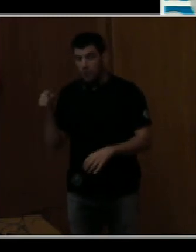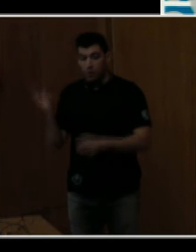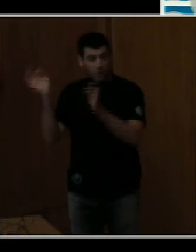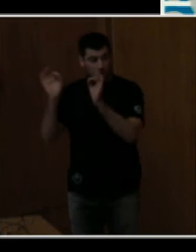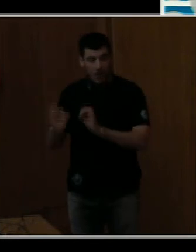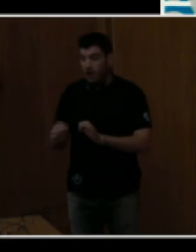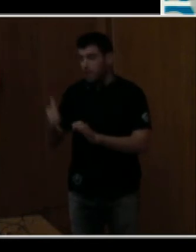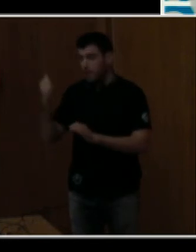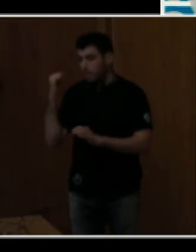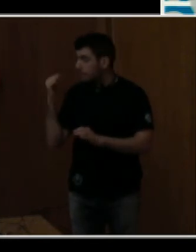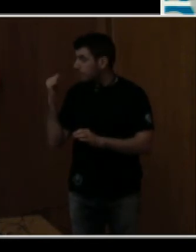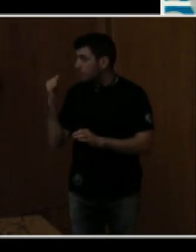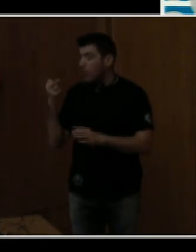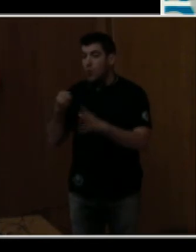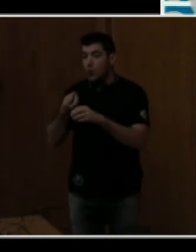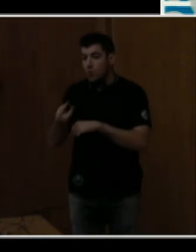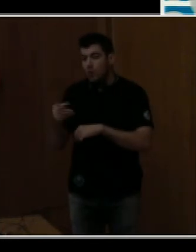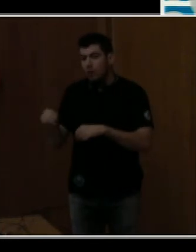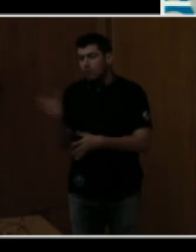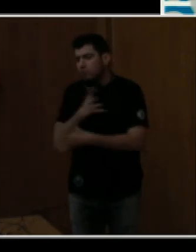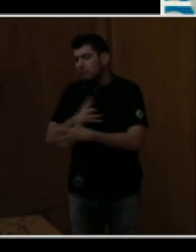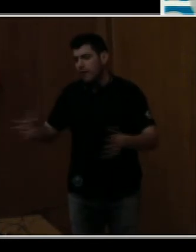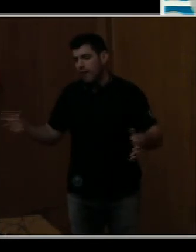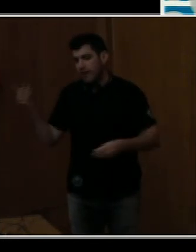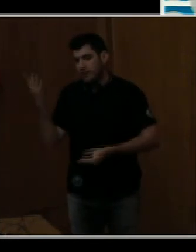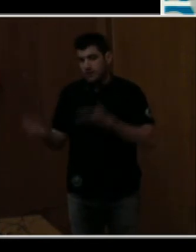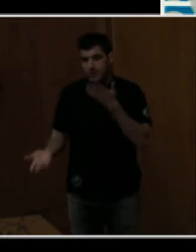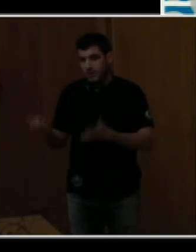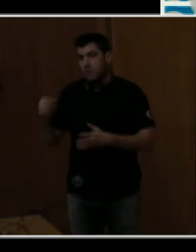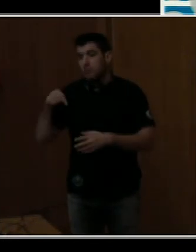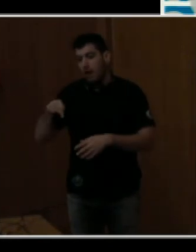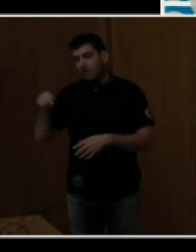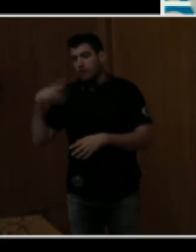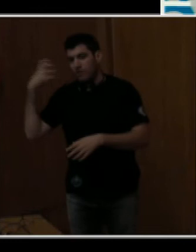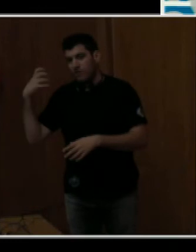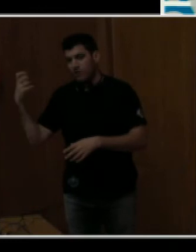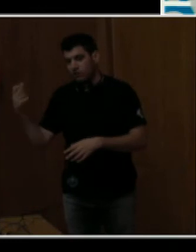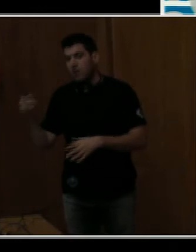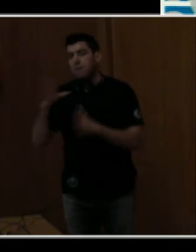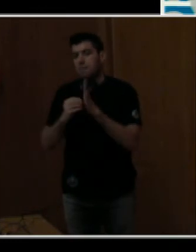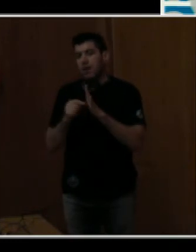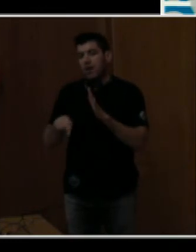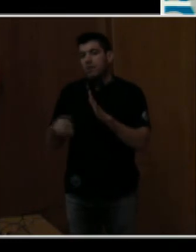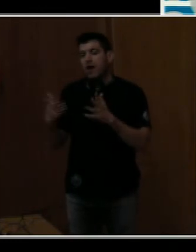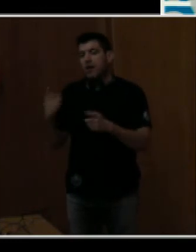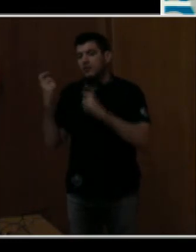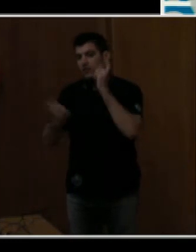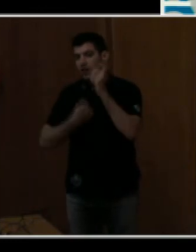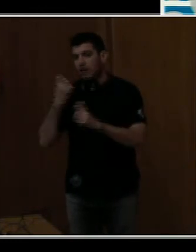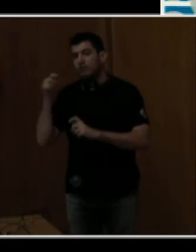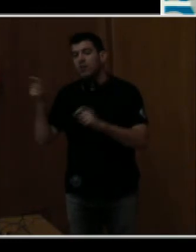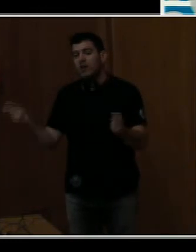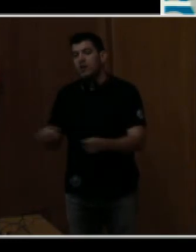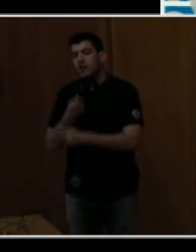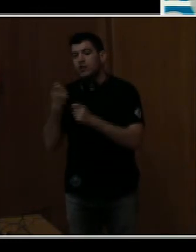ότι τα νούμερα είναι πάρα πολύ μεγάλα σε σχέση με αυτά που θα μπορούσαμε να φανταστούμε αν λαμβάνουμε στο μυαλό μας τους χρήστες που χρησιμοποιούν